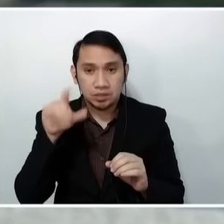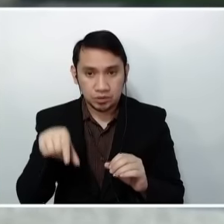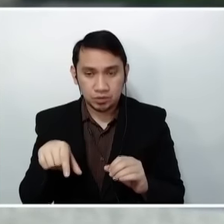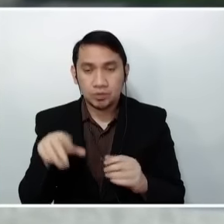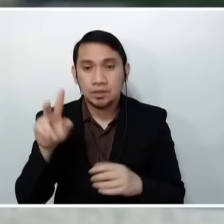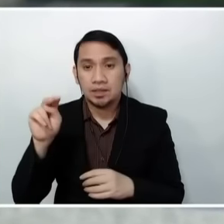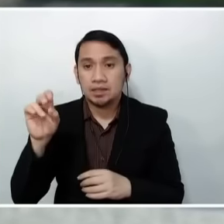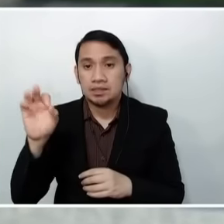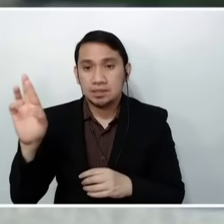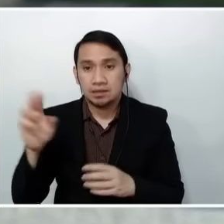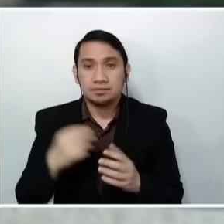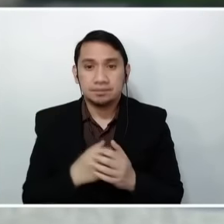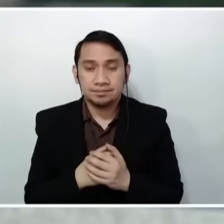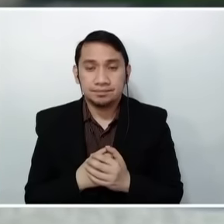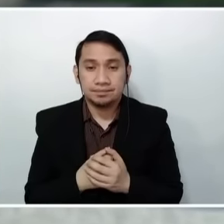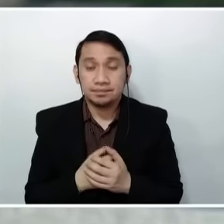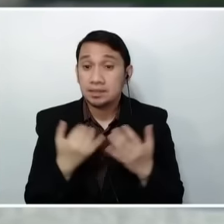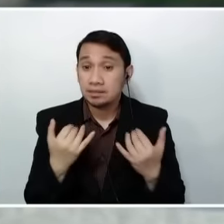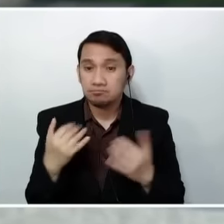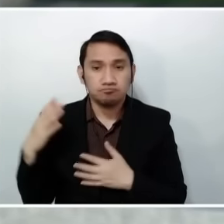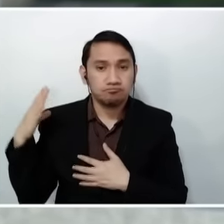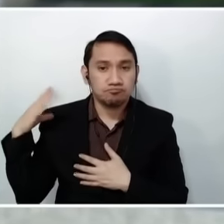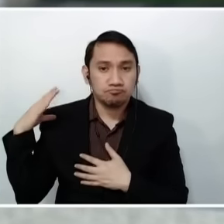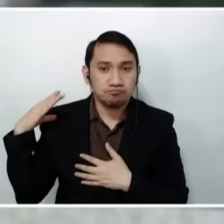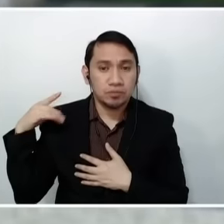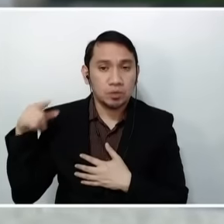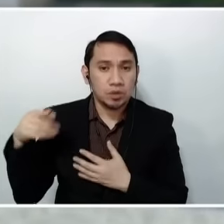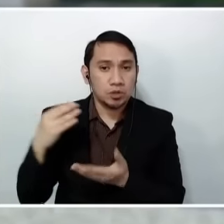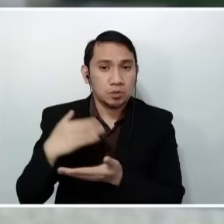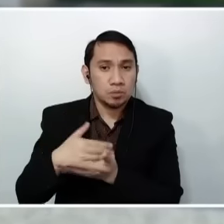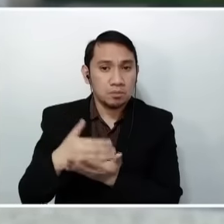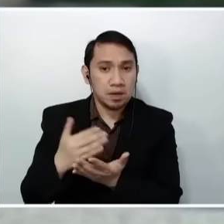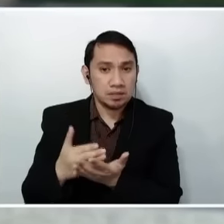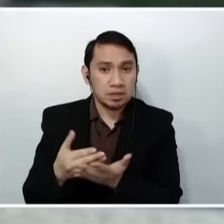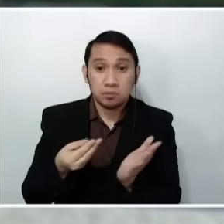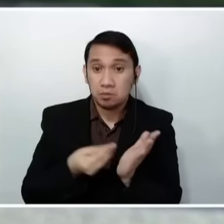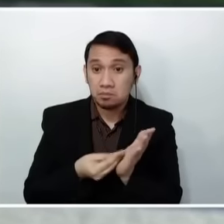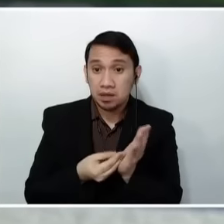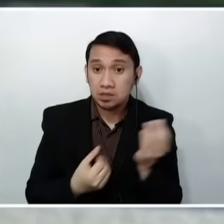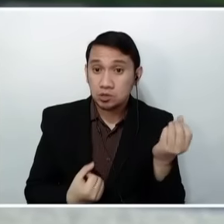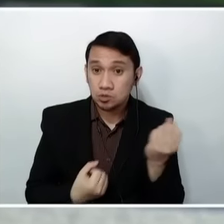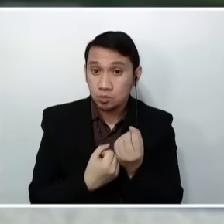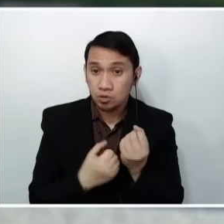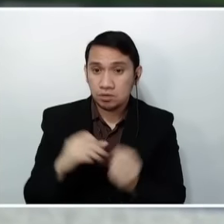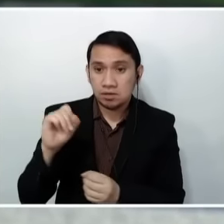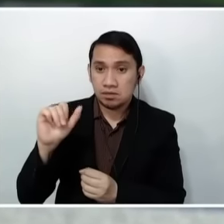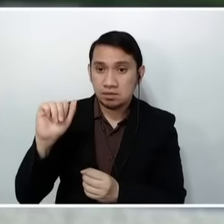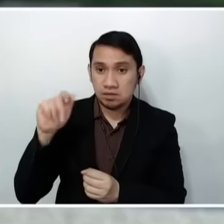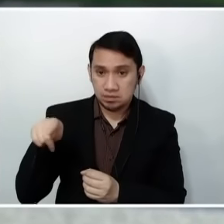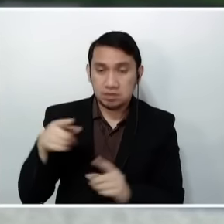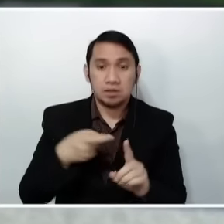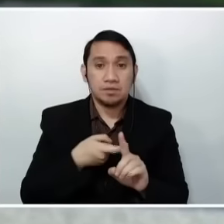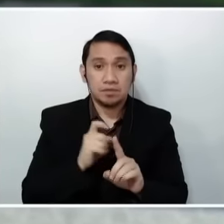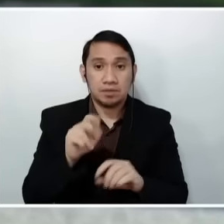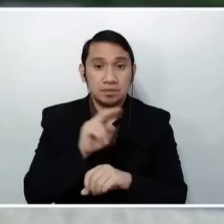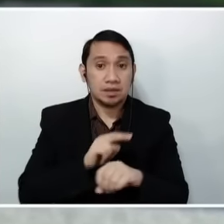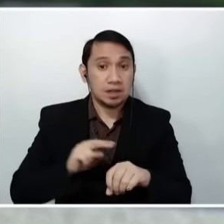Manila. Ito'y habang hinihintay pa ang pondo para sa ayuda na manggagaling po naman sa national